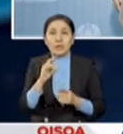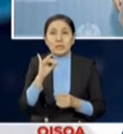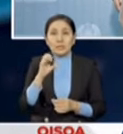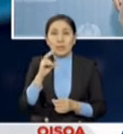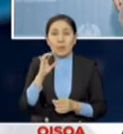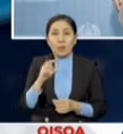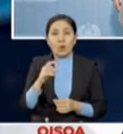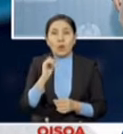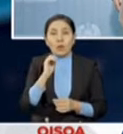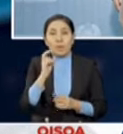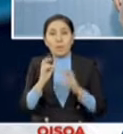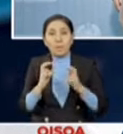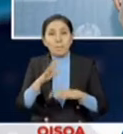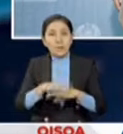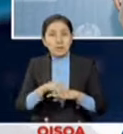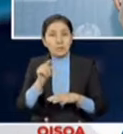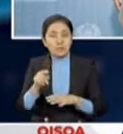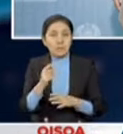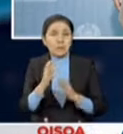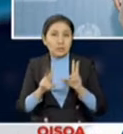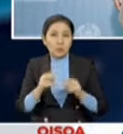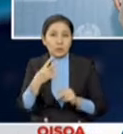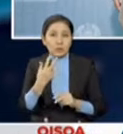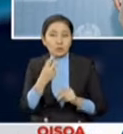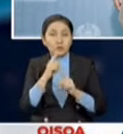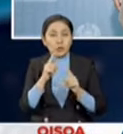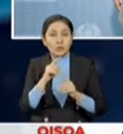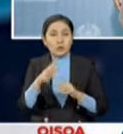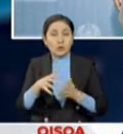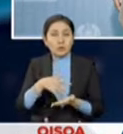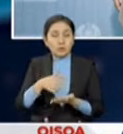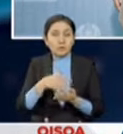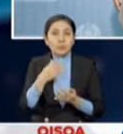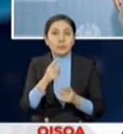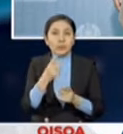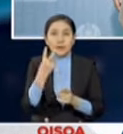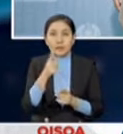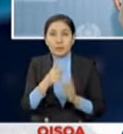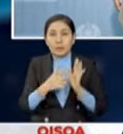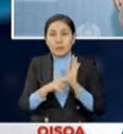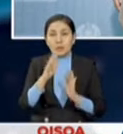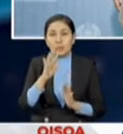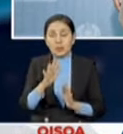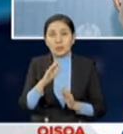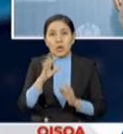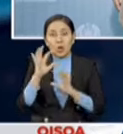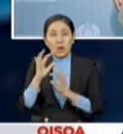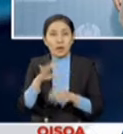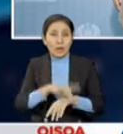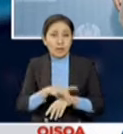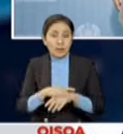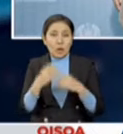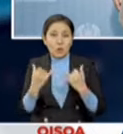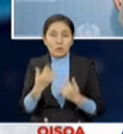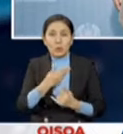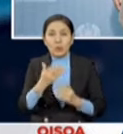valfram xomashyo bazasi sifatida hisoblanadi. 40 turdagi noroda foydali qazilmalarning 2085dan ortiq konlari aniqlangan.